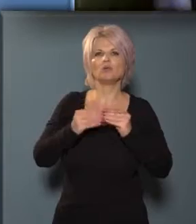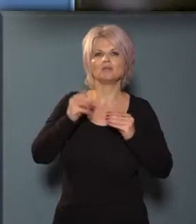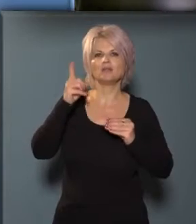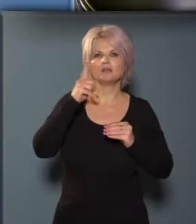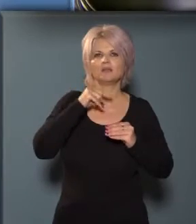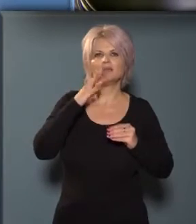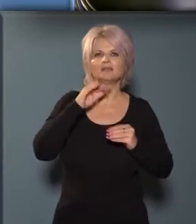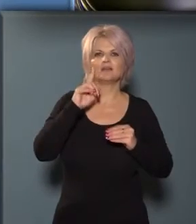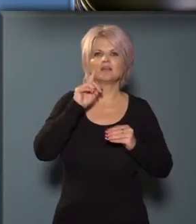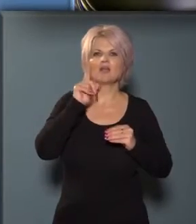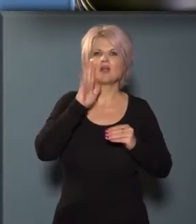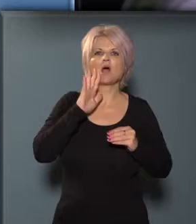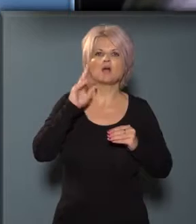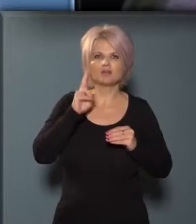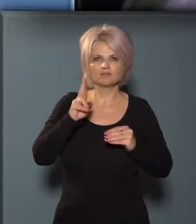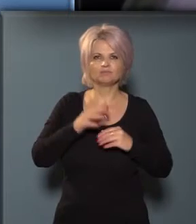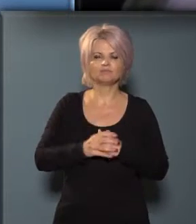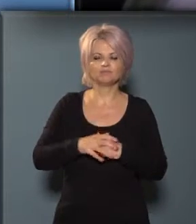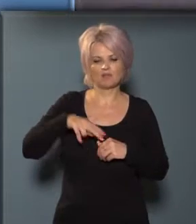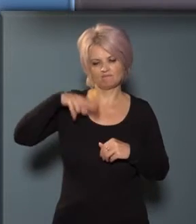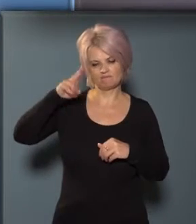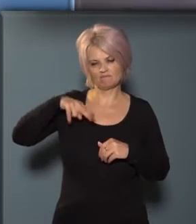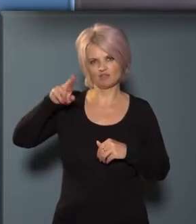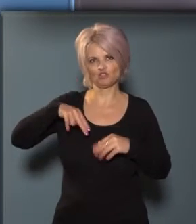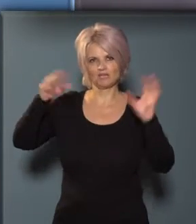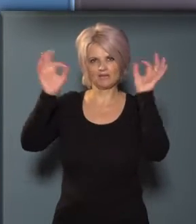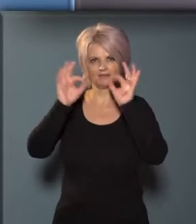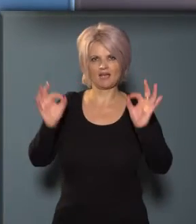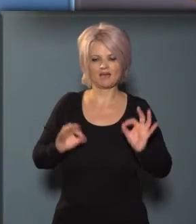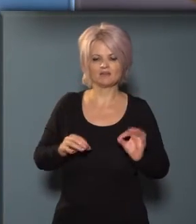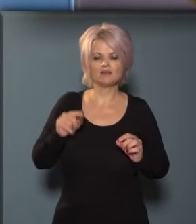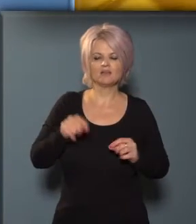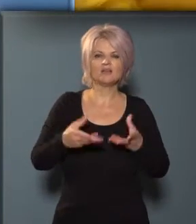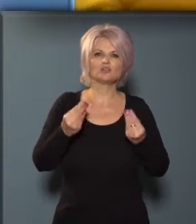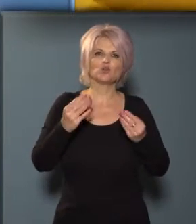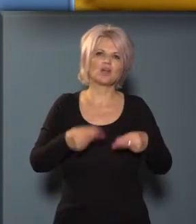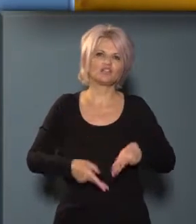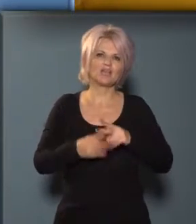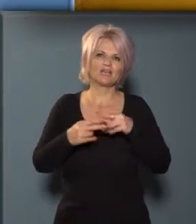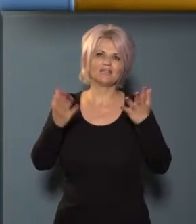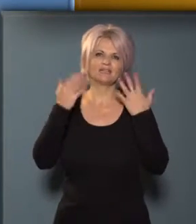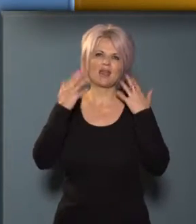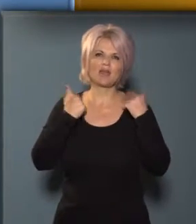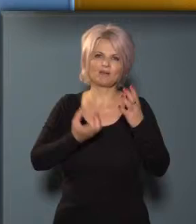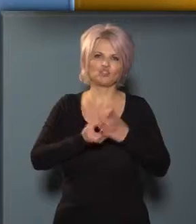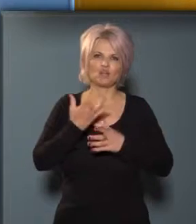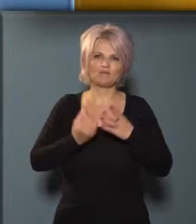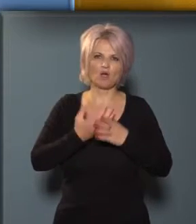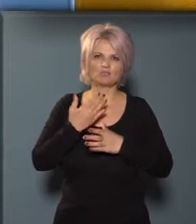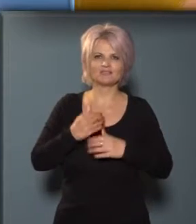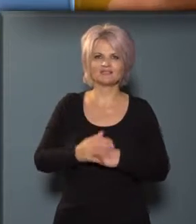nagyon felfutóban van idén. Nagyon sokat segített nekünk ez a kellemes tavaszi időjárás, amivel az idei év